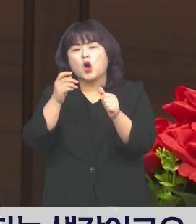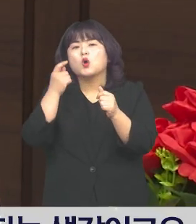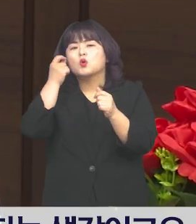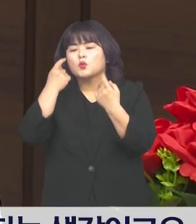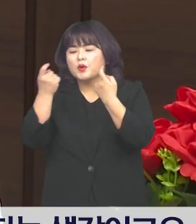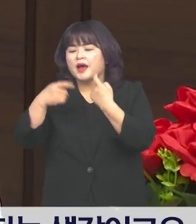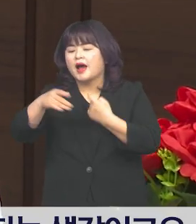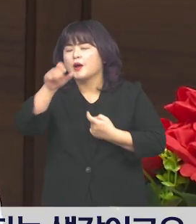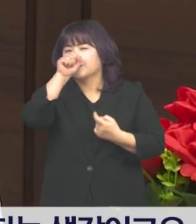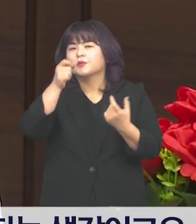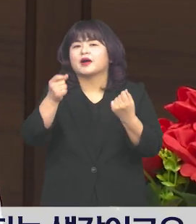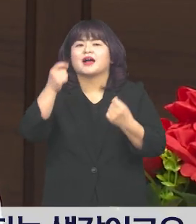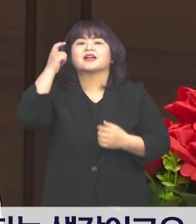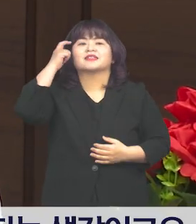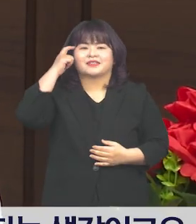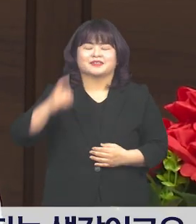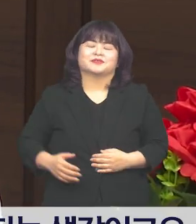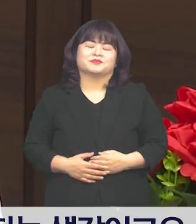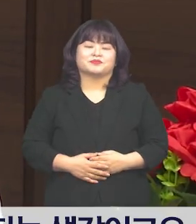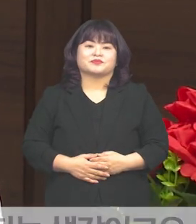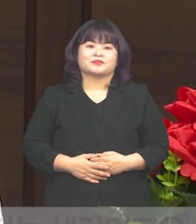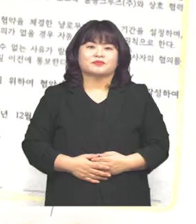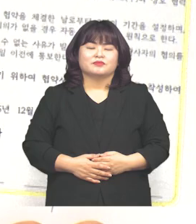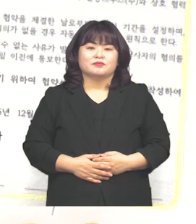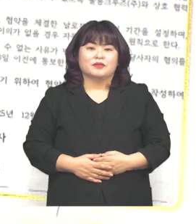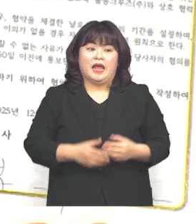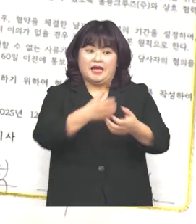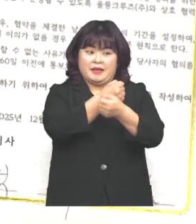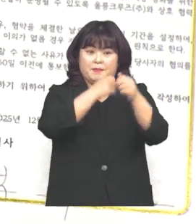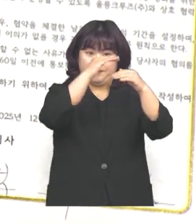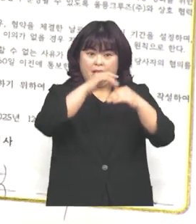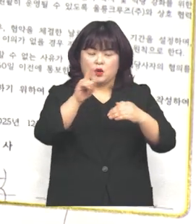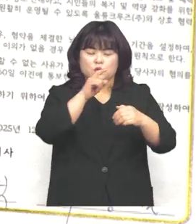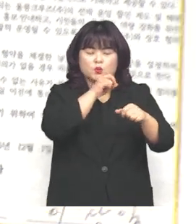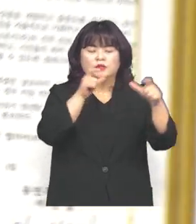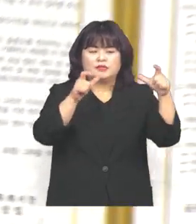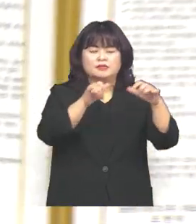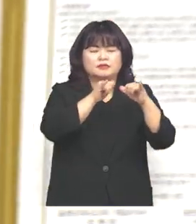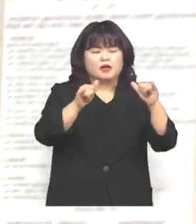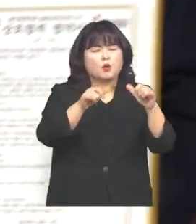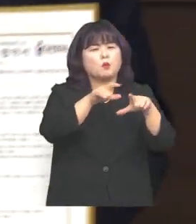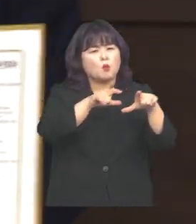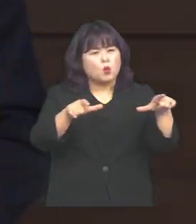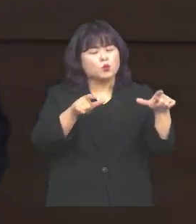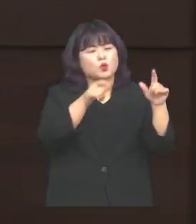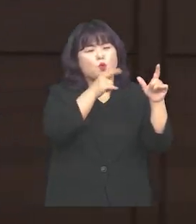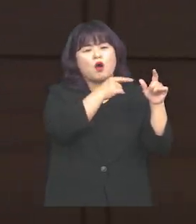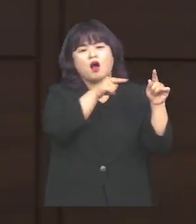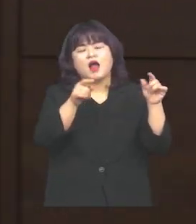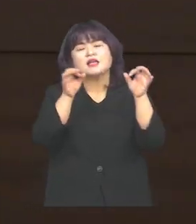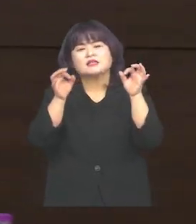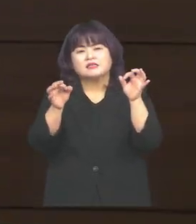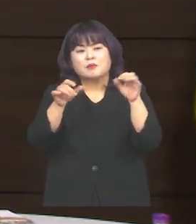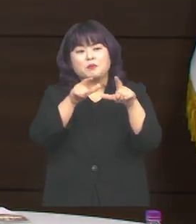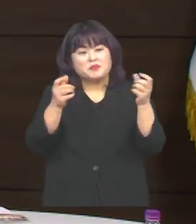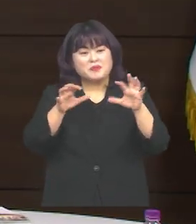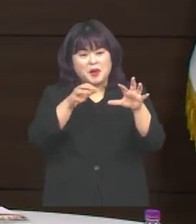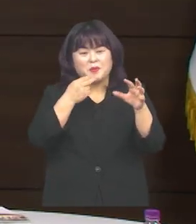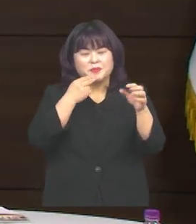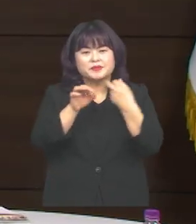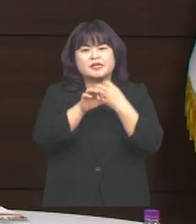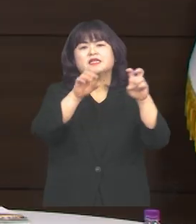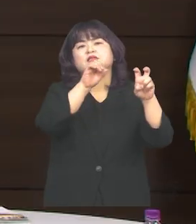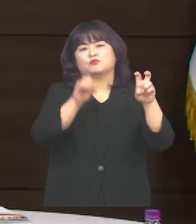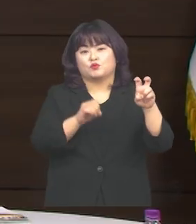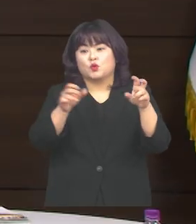울릉군에 많이 가면 좋겠다는 생각이고요. 협약에 따라 용인 시민들은 주중 비수기에 최대